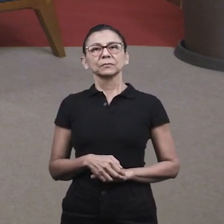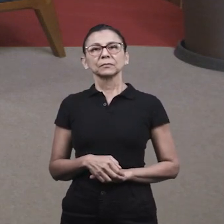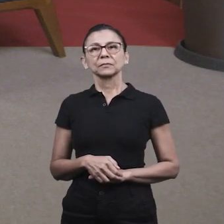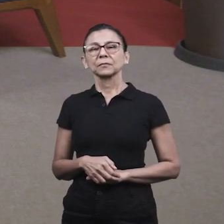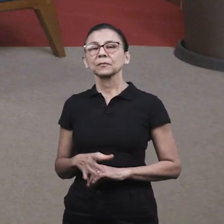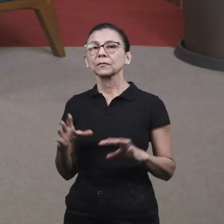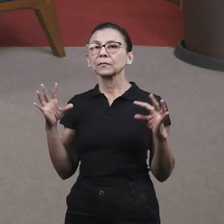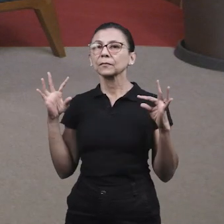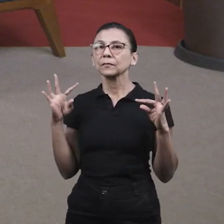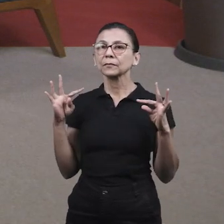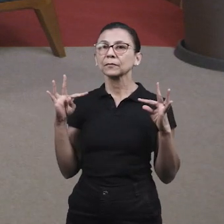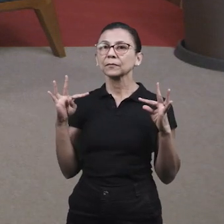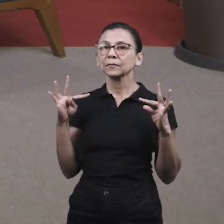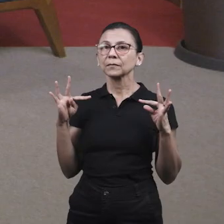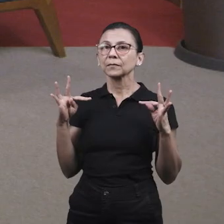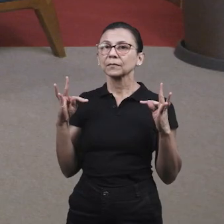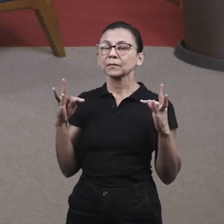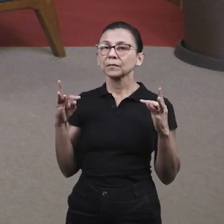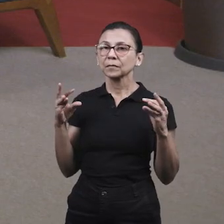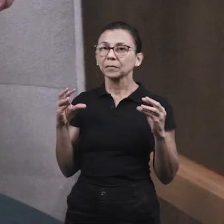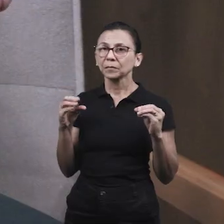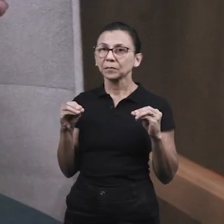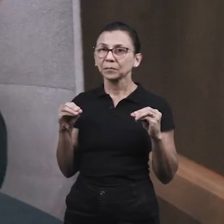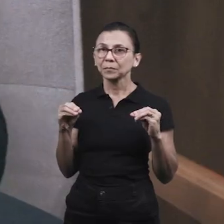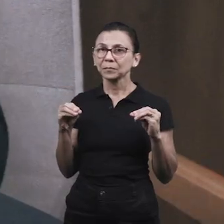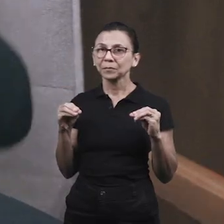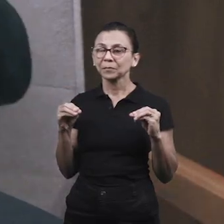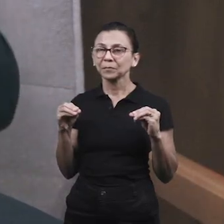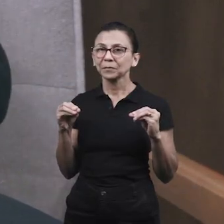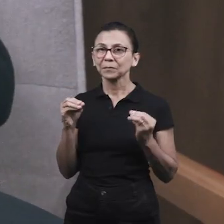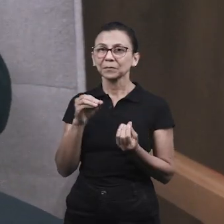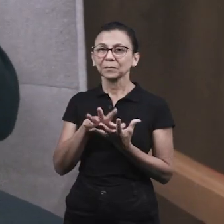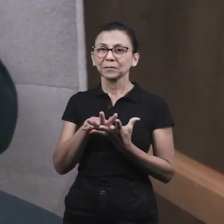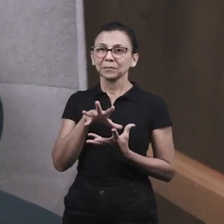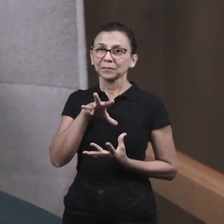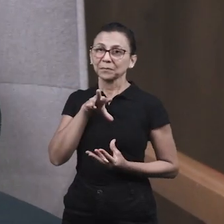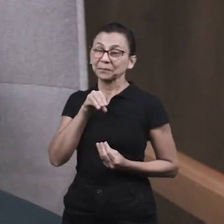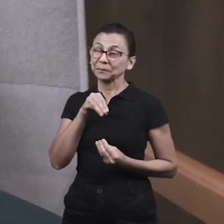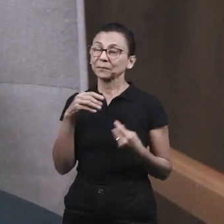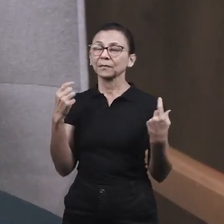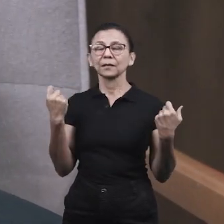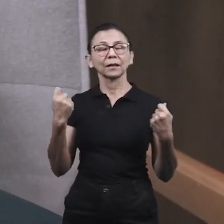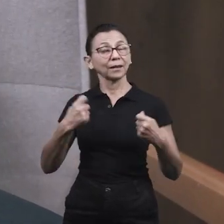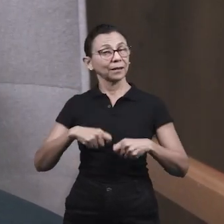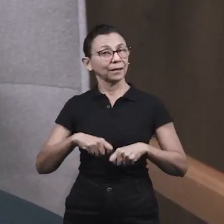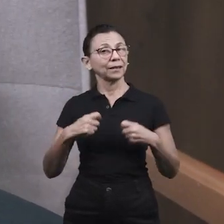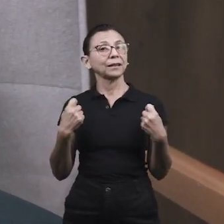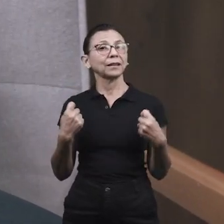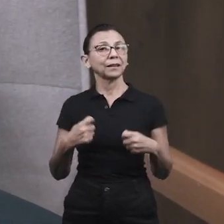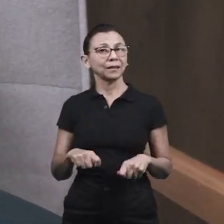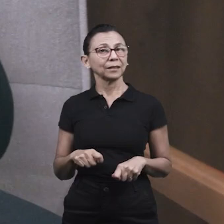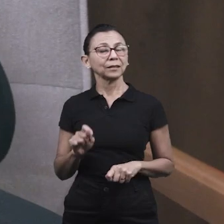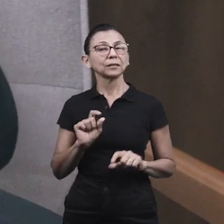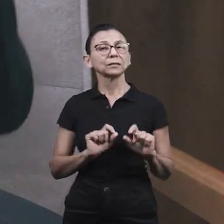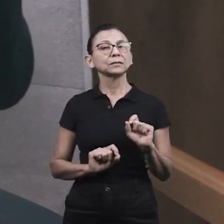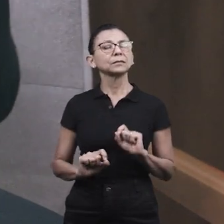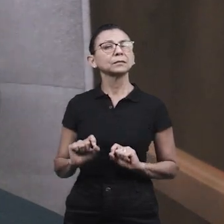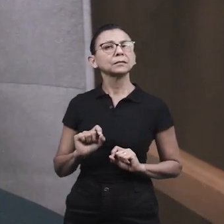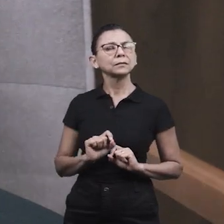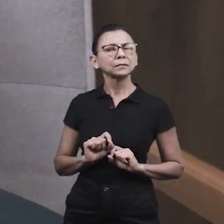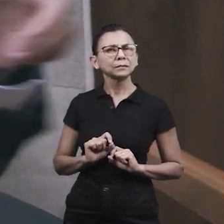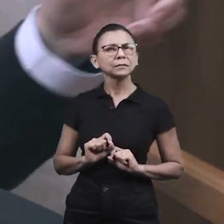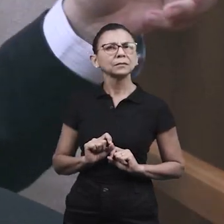Daniel, rien n'échappe à la portée de la parole de Dieu. Tout ce dont